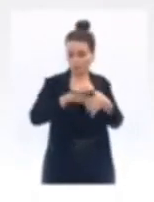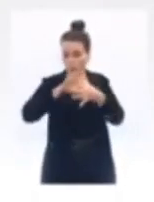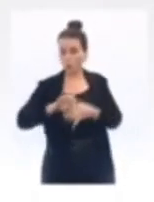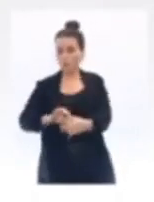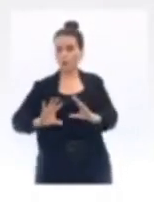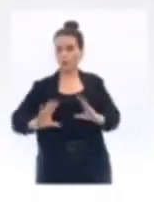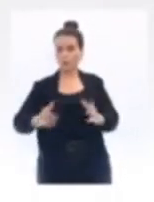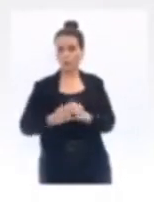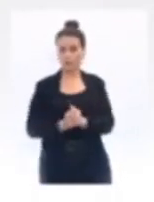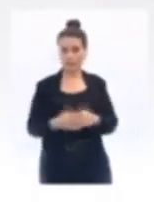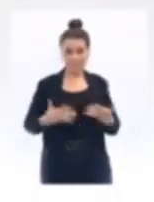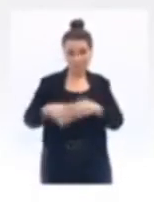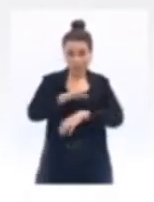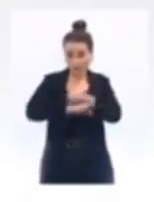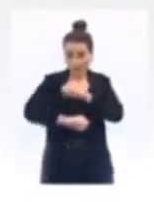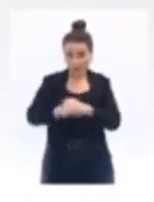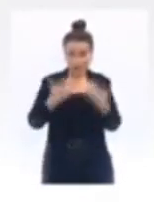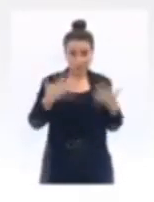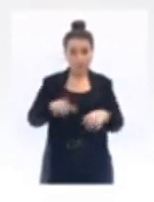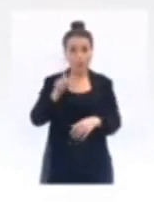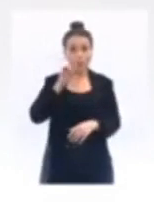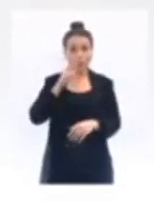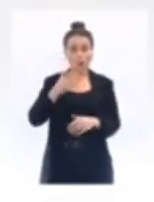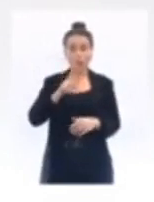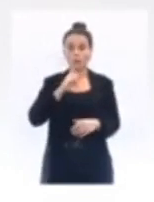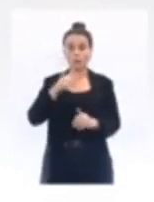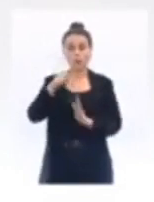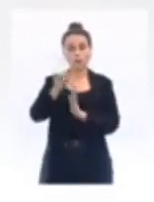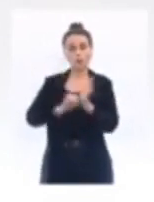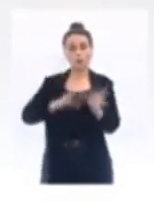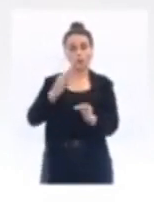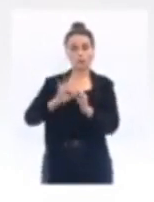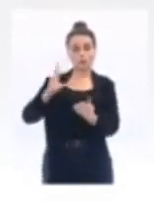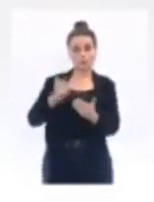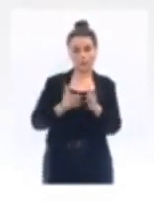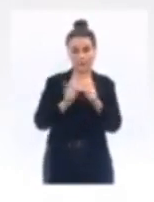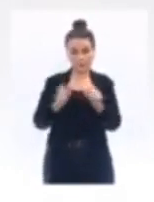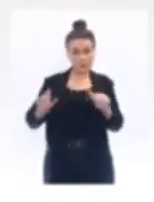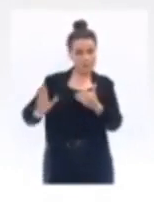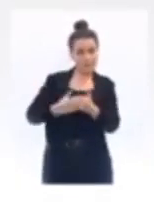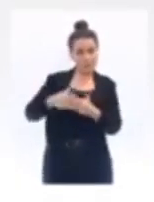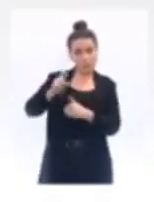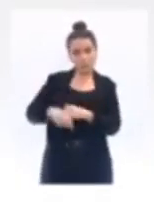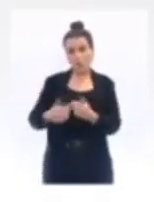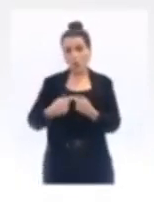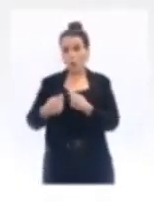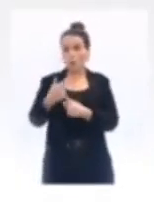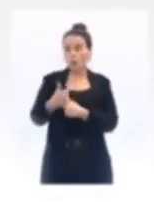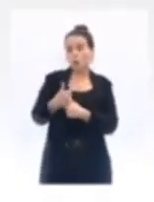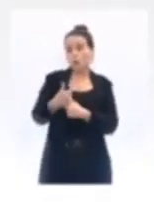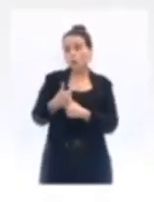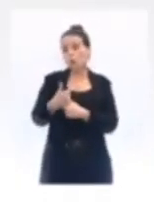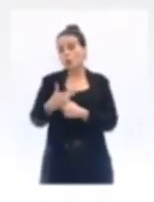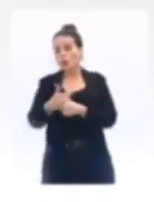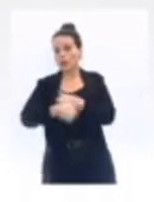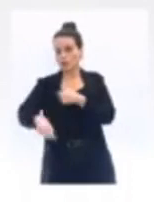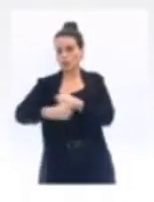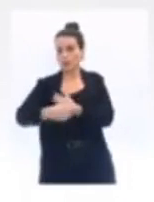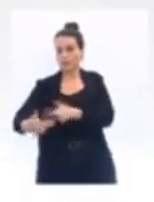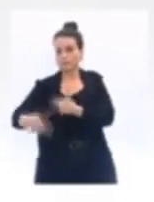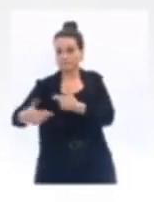existé, notamment en juin de demi-groupe, font que les acteurs ne le souhaitent pas. Dans d'autres lycées, la situation peut être différente. C'est pourquoi, avec les chefs